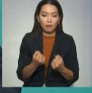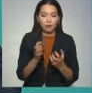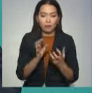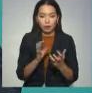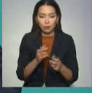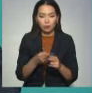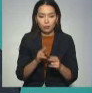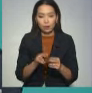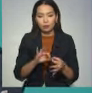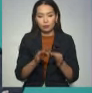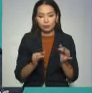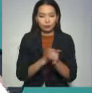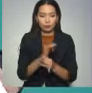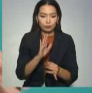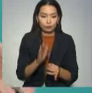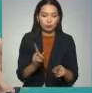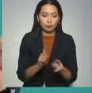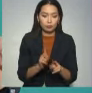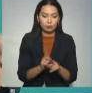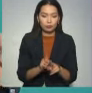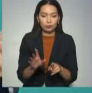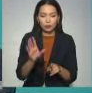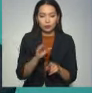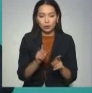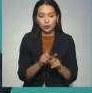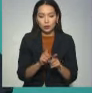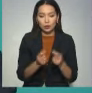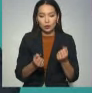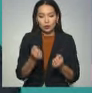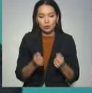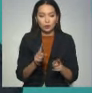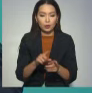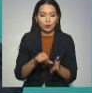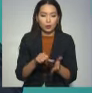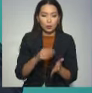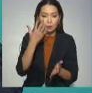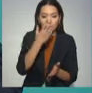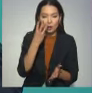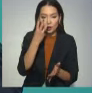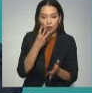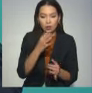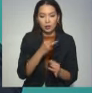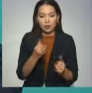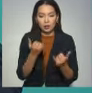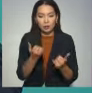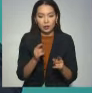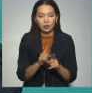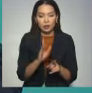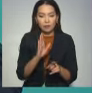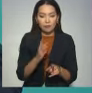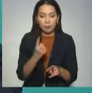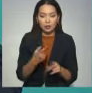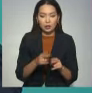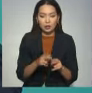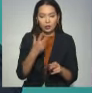Атап айтқанда жас талабы 25 жастан 23 жасқа дейін, жүргізуші өтілі 5 жылдан 3 жылға дейін, және Д1 санаты бойынша 3 жылдан